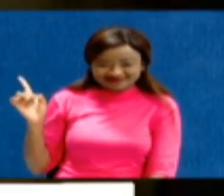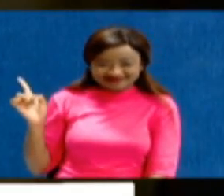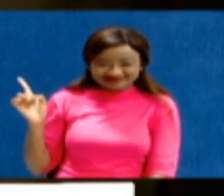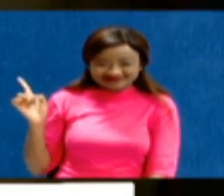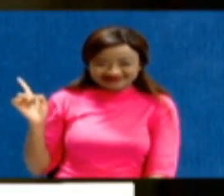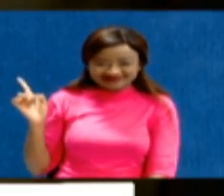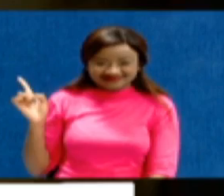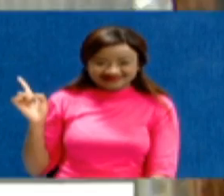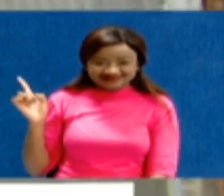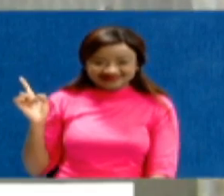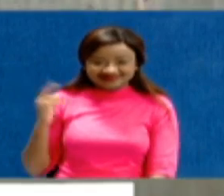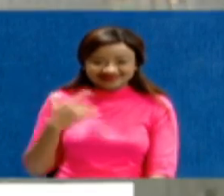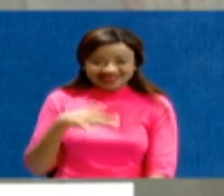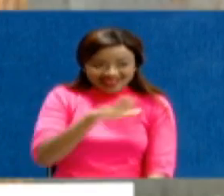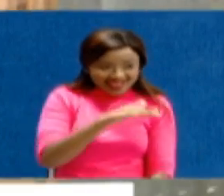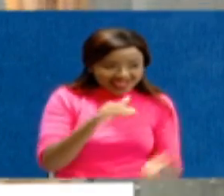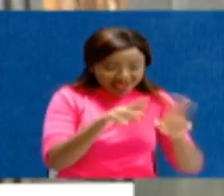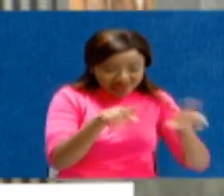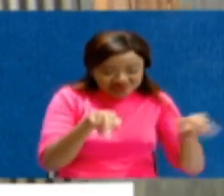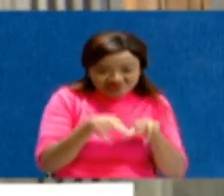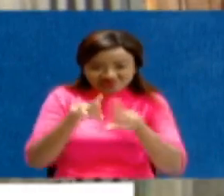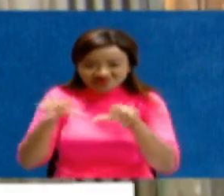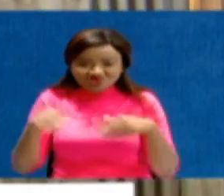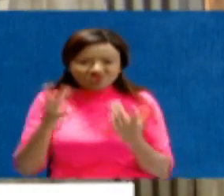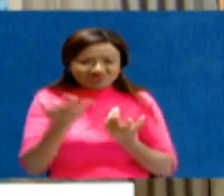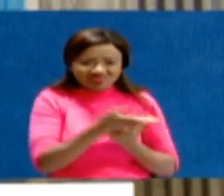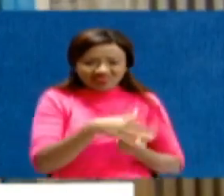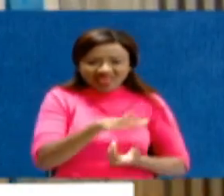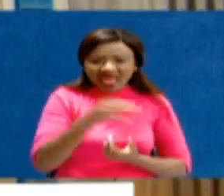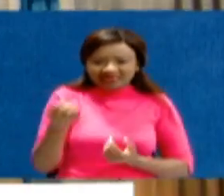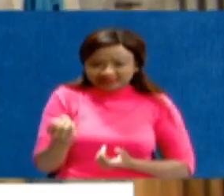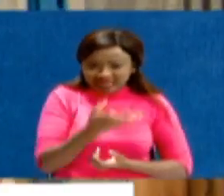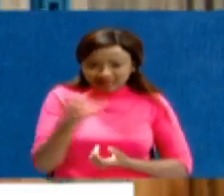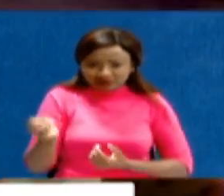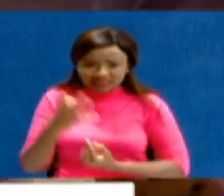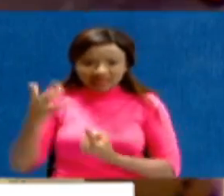katika vyumba hivi vya mabati mtaa wa mabanda wa viwandani jijini Nairobi,